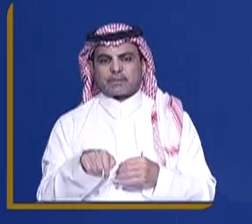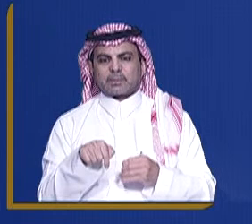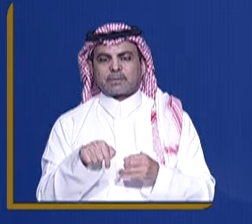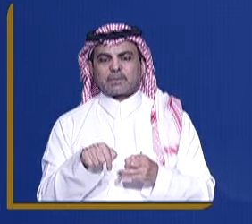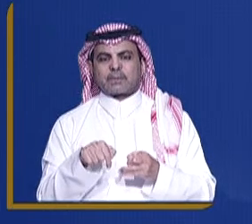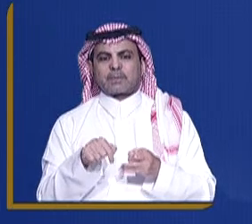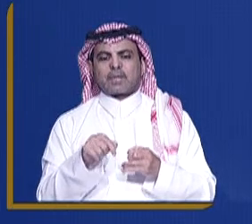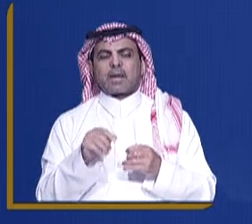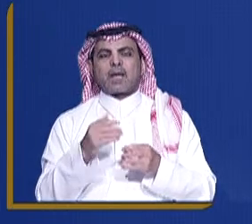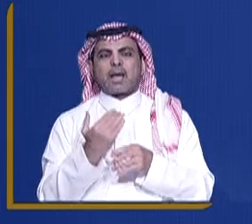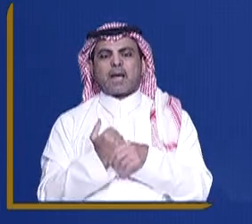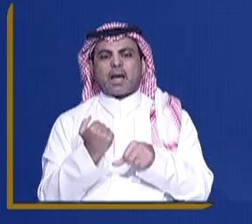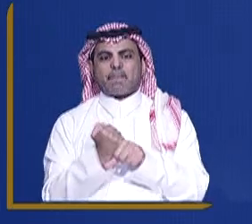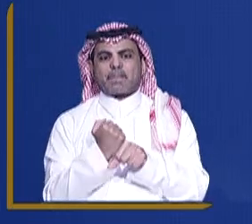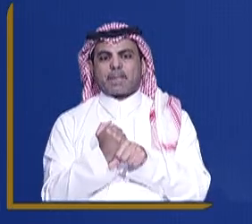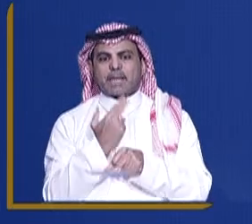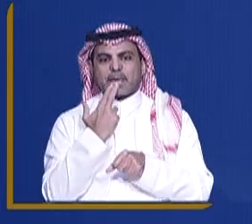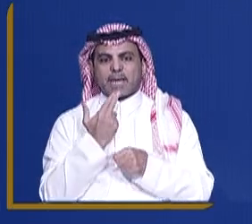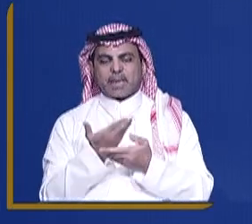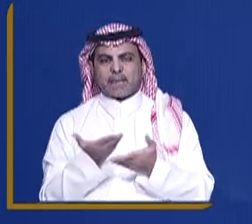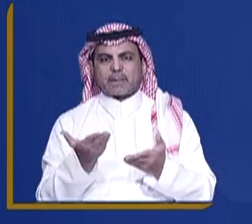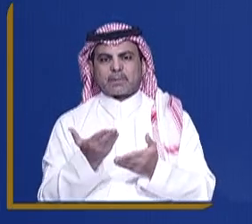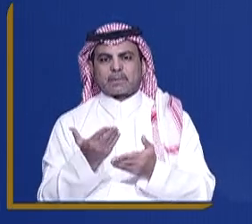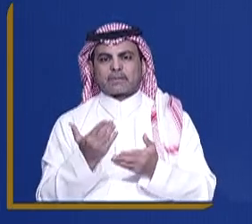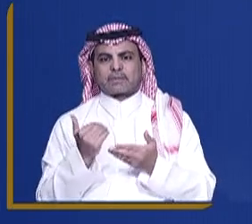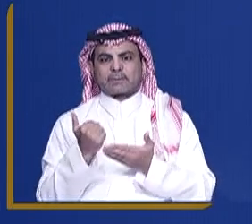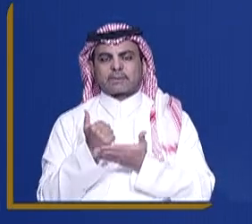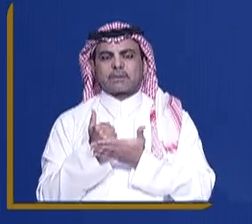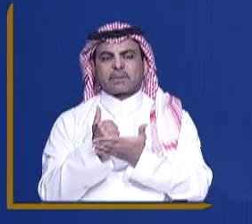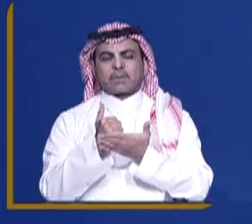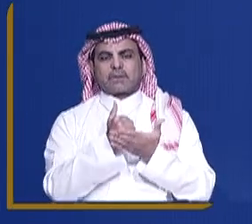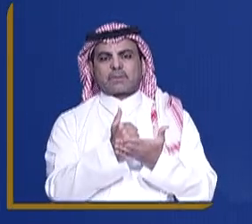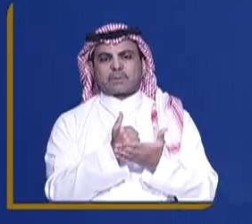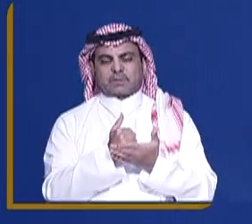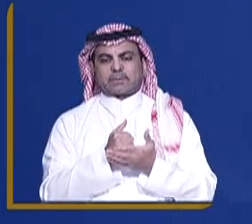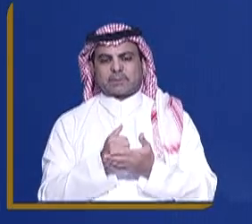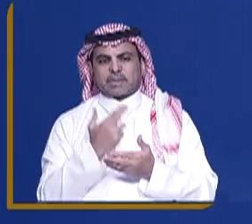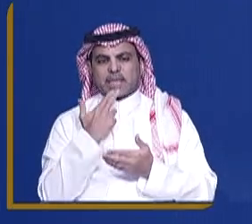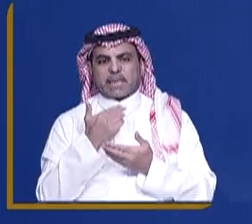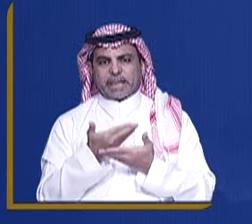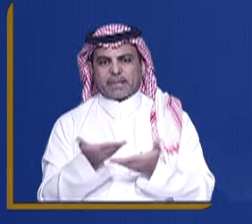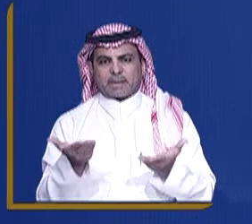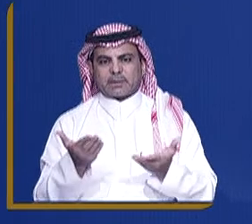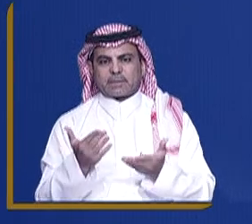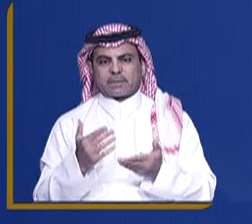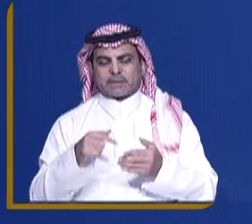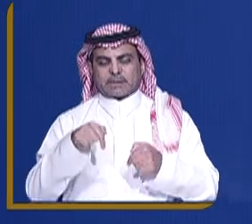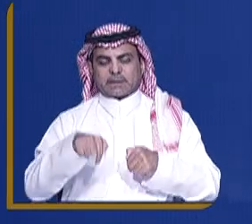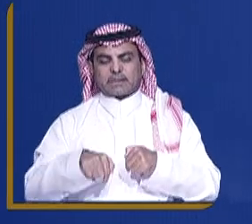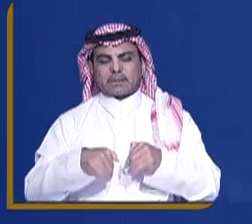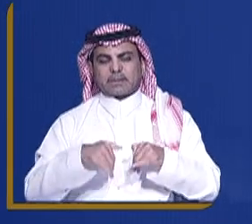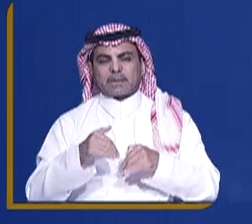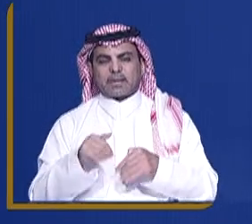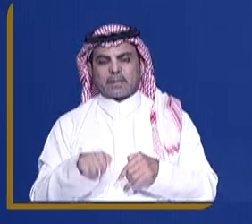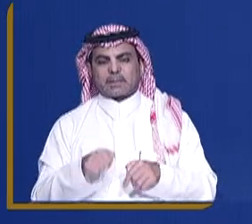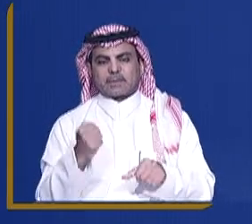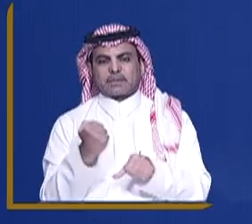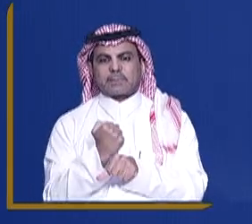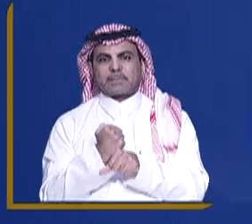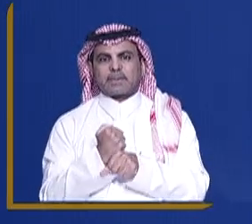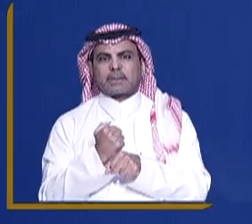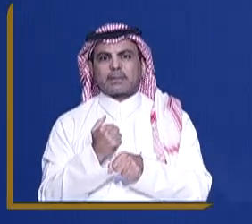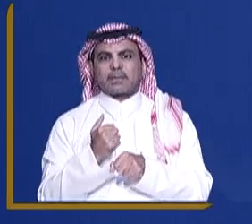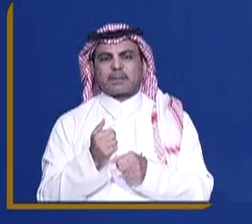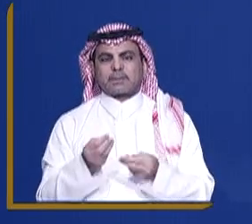أهل عمل خيري وتطوعي، والآن كثير من الأعمال الخيرية والتطوعية في الميدان، ولكن هذا العمل إن شاء الله